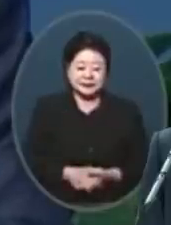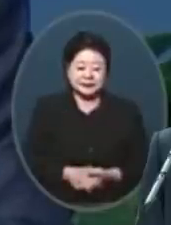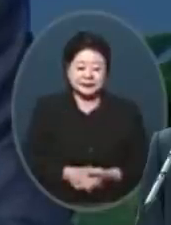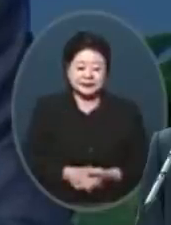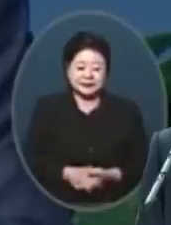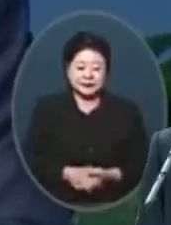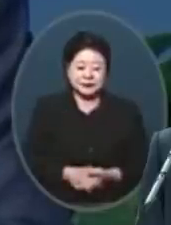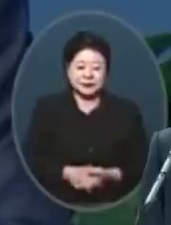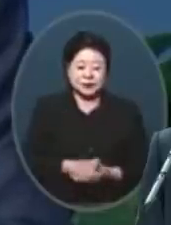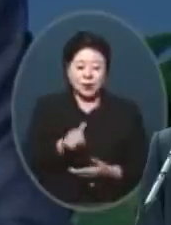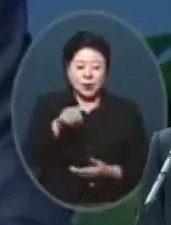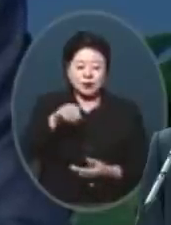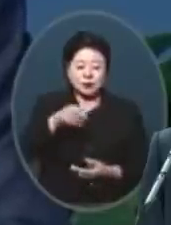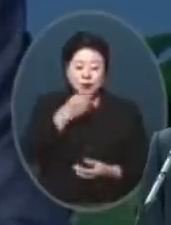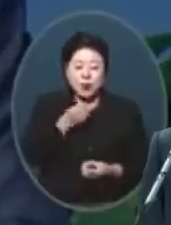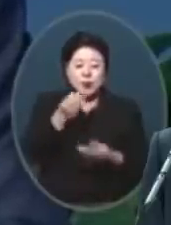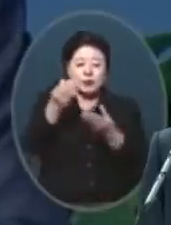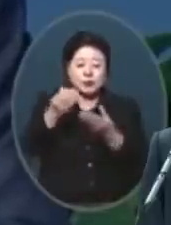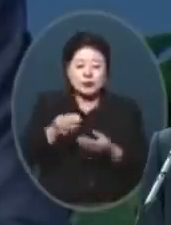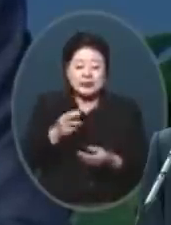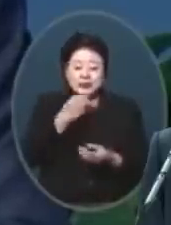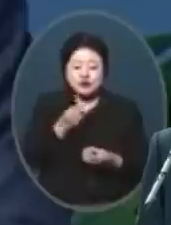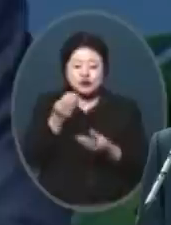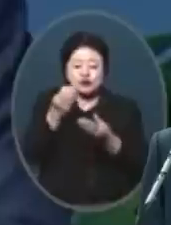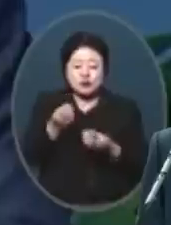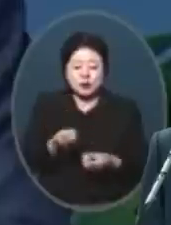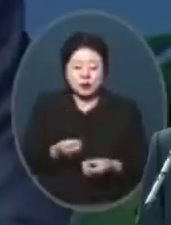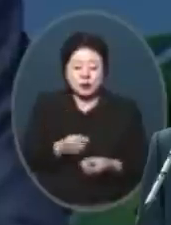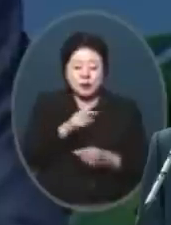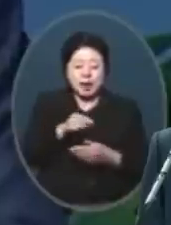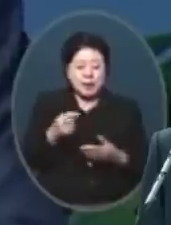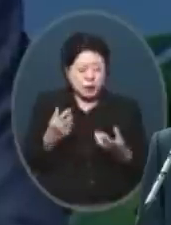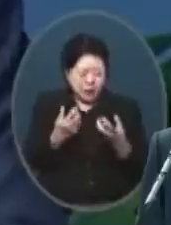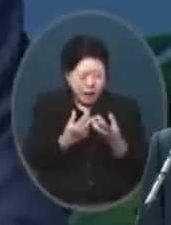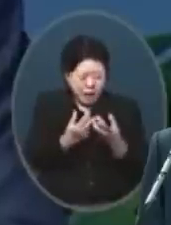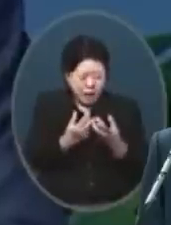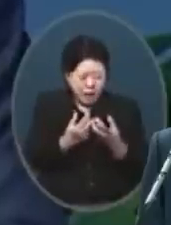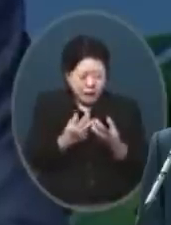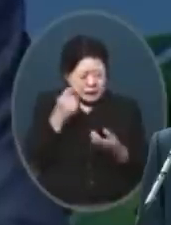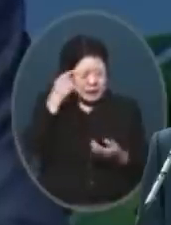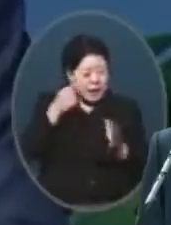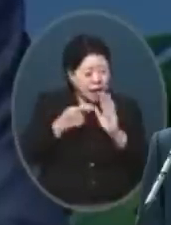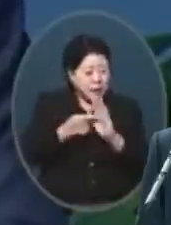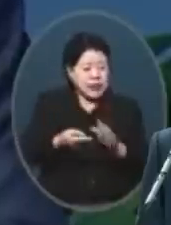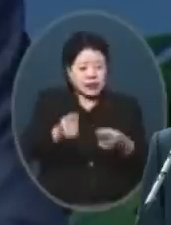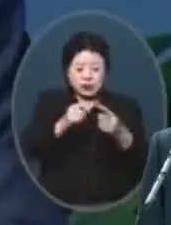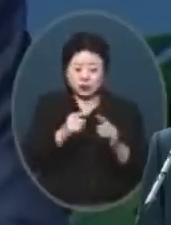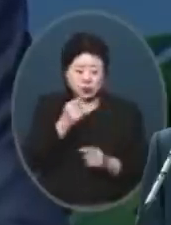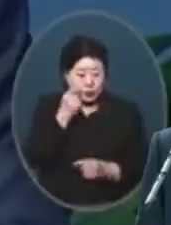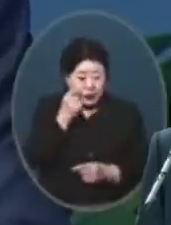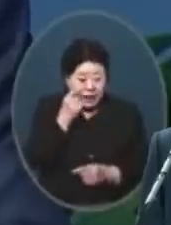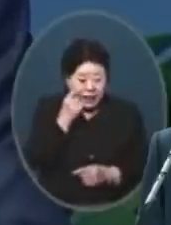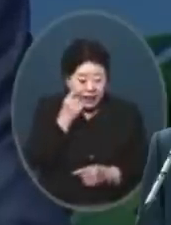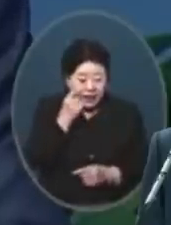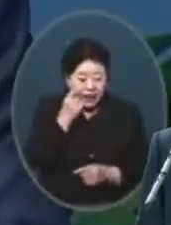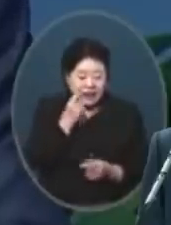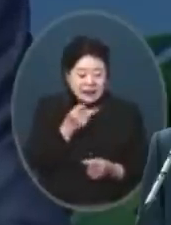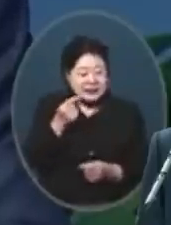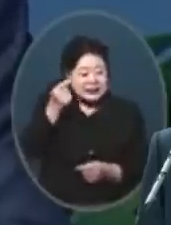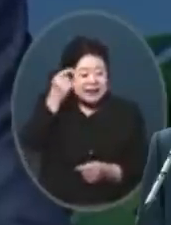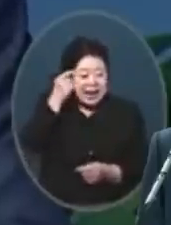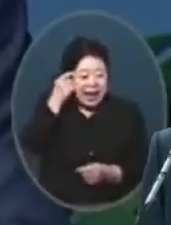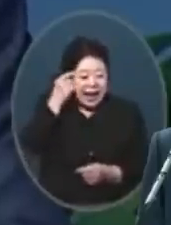이렇게 오중보험과 삼중축복으로 마음을 꽉 채우면 부정적인 생각이 들어올 때가 없습니다. 그리고 이러한